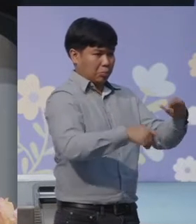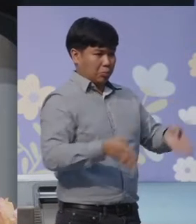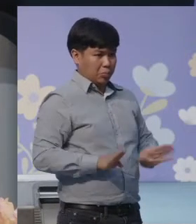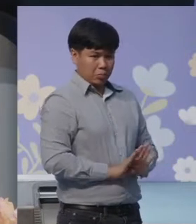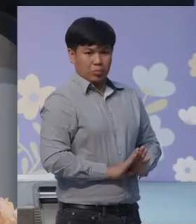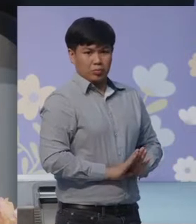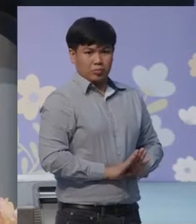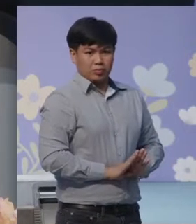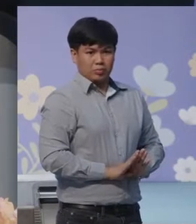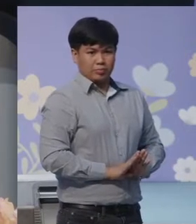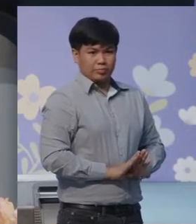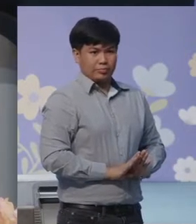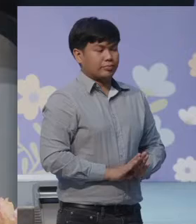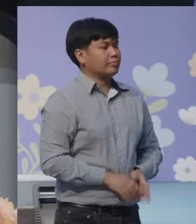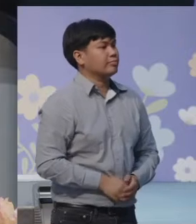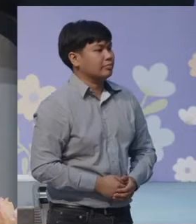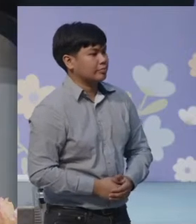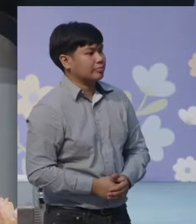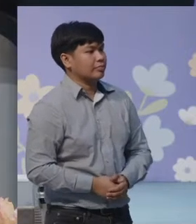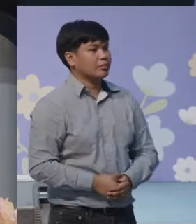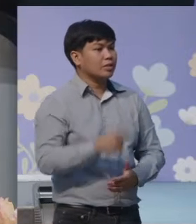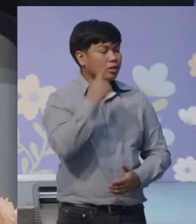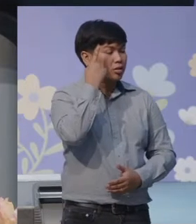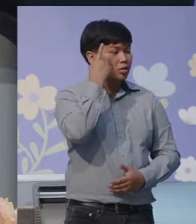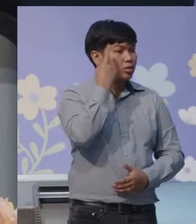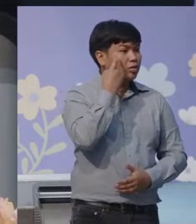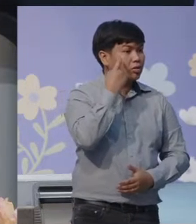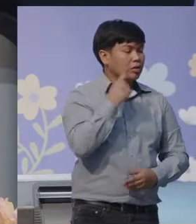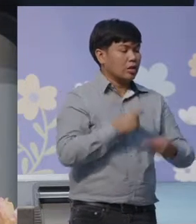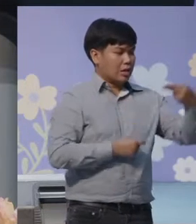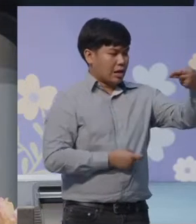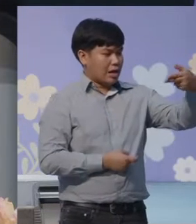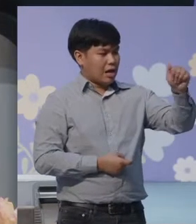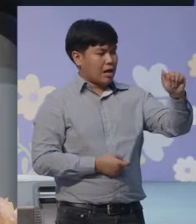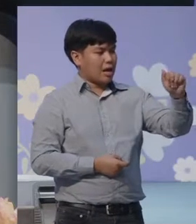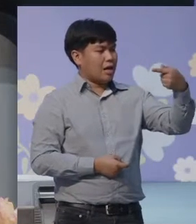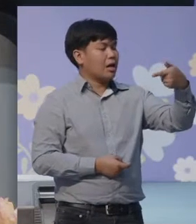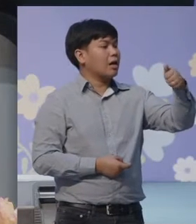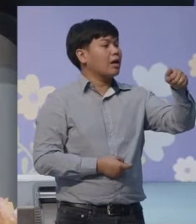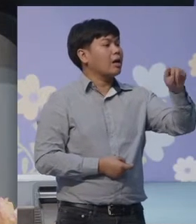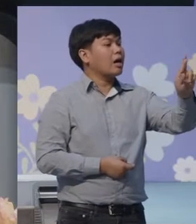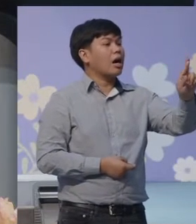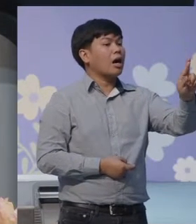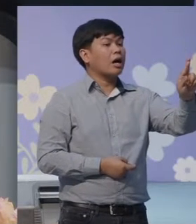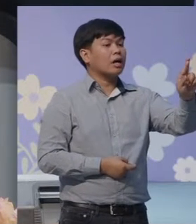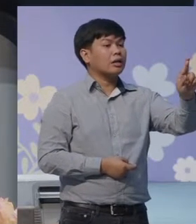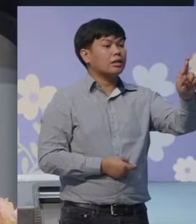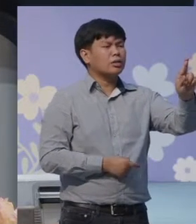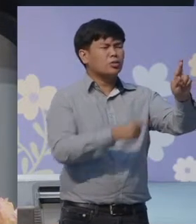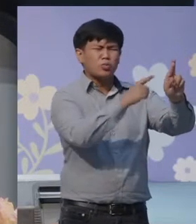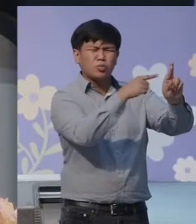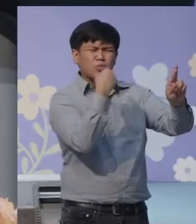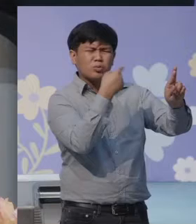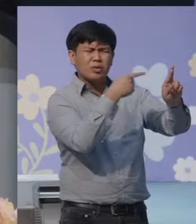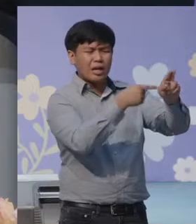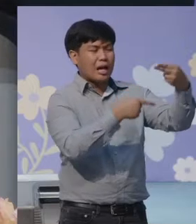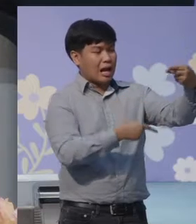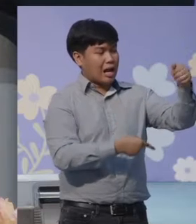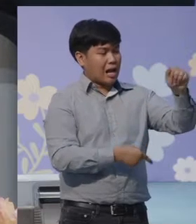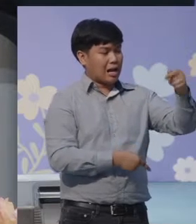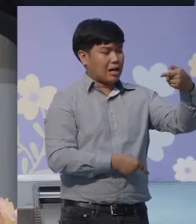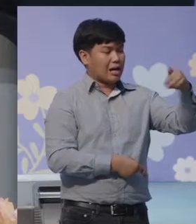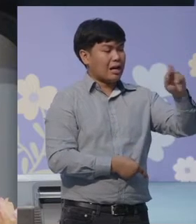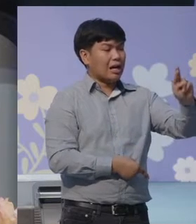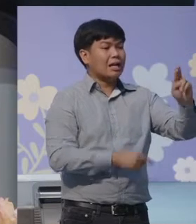Kanina kasama yata ng kanta, no? Si Hagar, di ba? Nagka-problema rin yun.